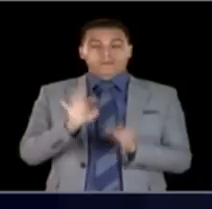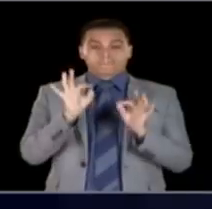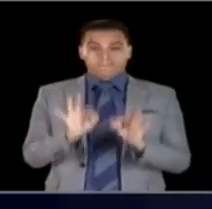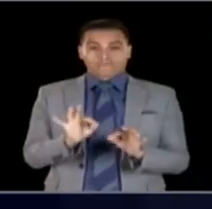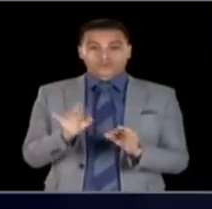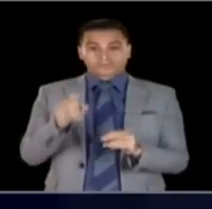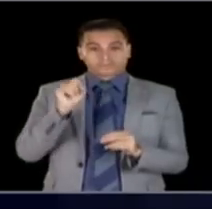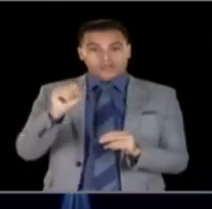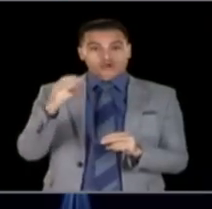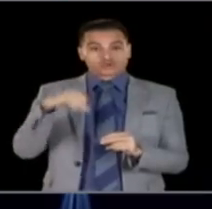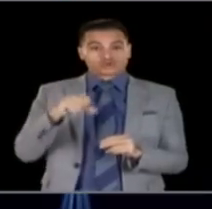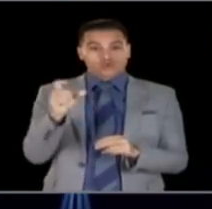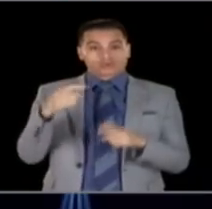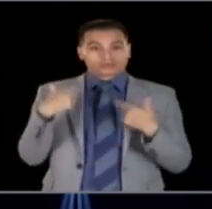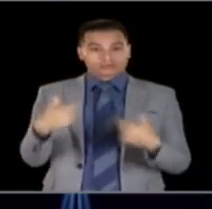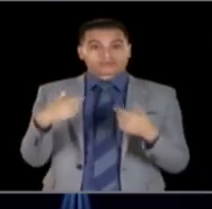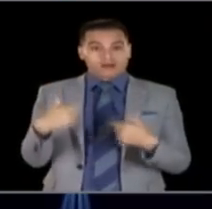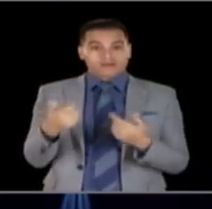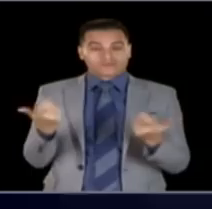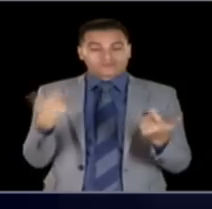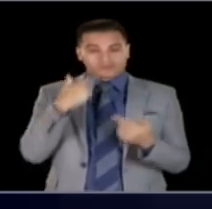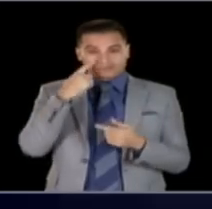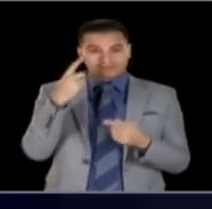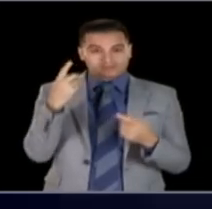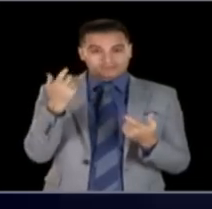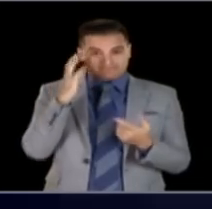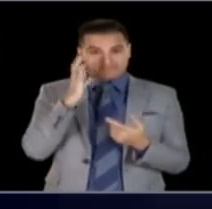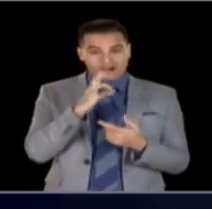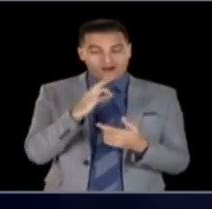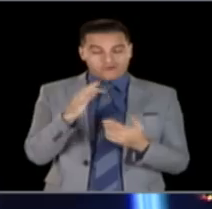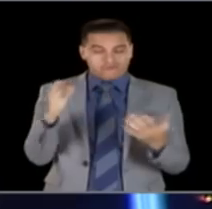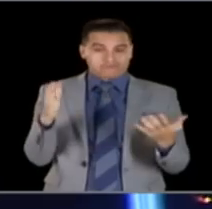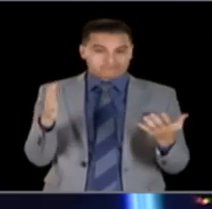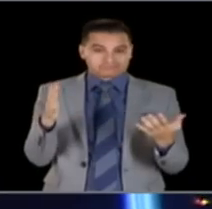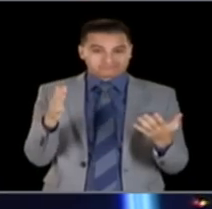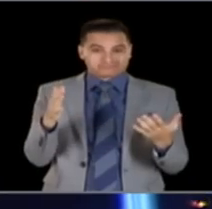تبقى فقرتك يا جون. وعشان المنظر العام صدقني. وعشان المنظر العام أنا مصدقك.